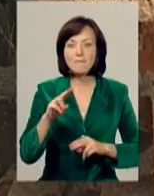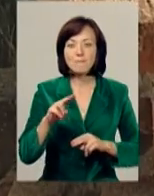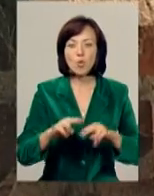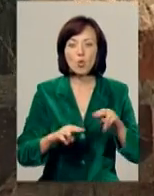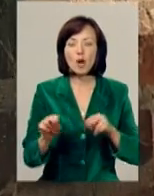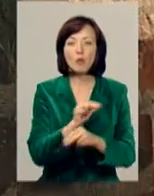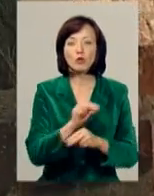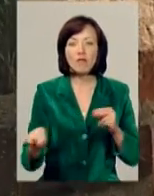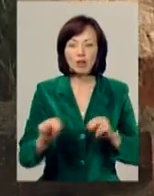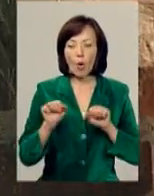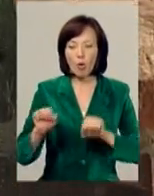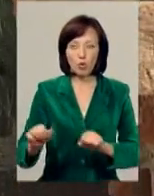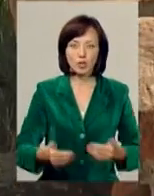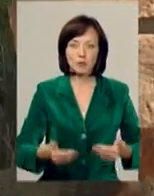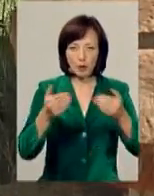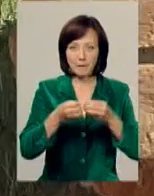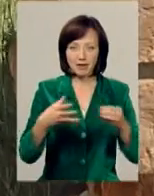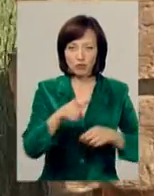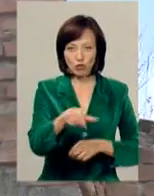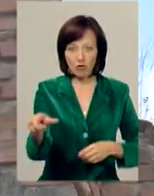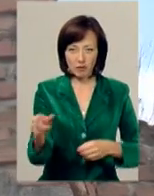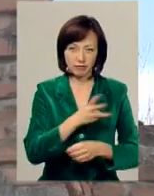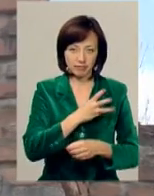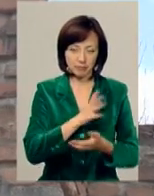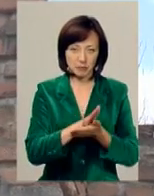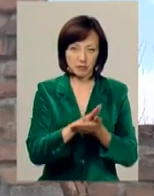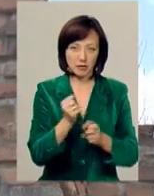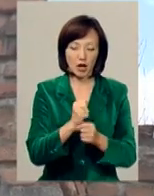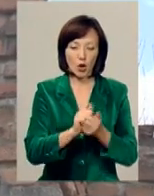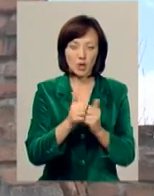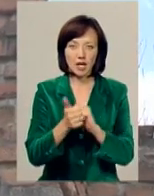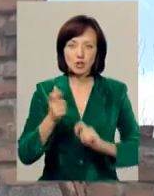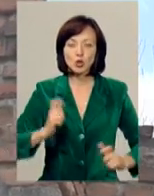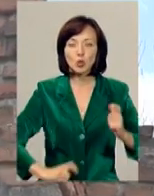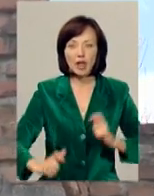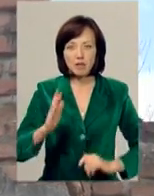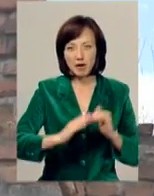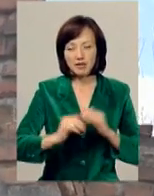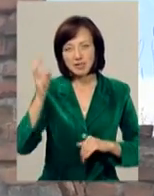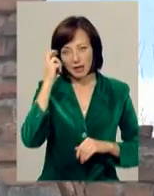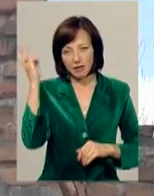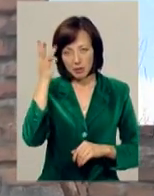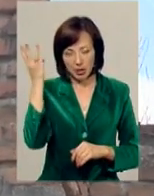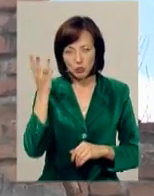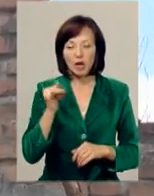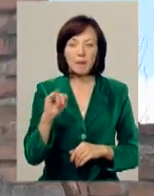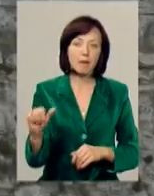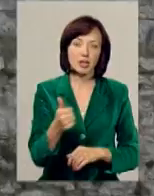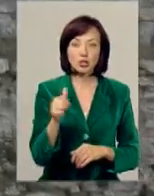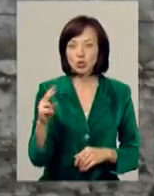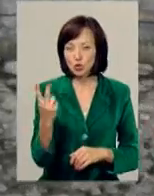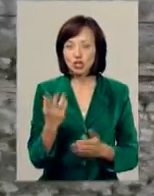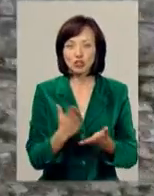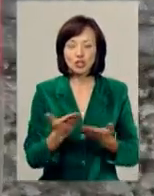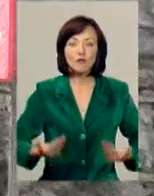фортеці працює близько 15 волонтерів крім того відбувається постійна ротація студентів практикантів з Києва та Хмельницького і перші і другі